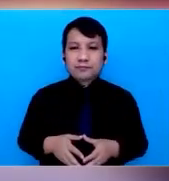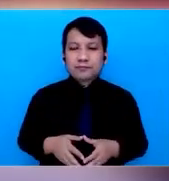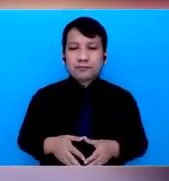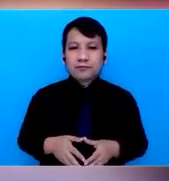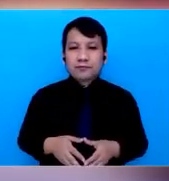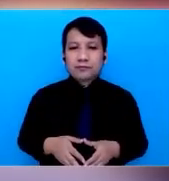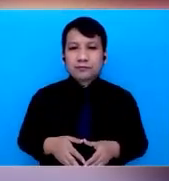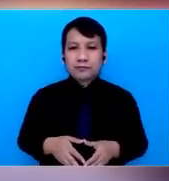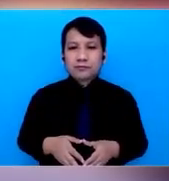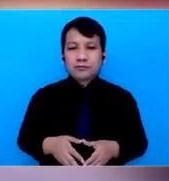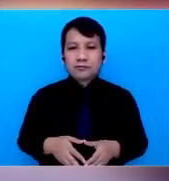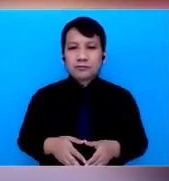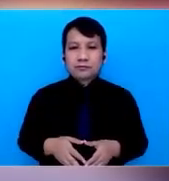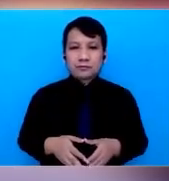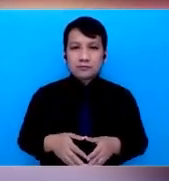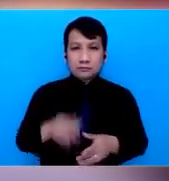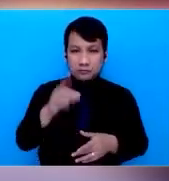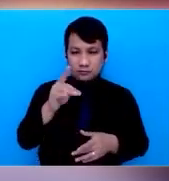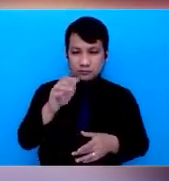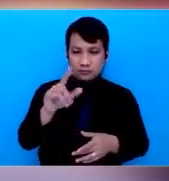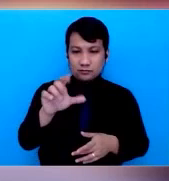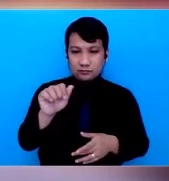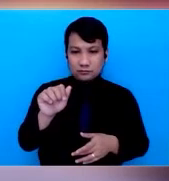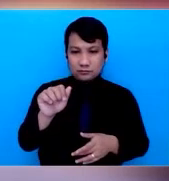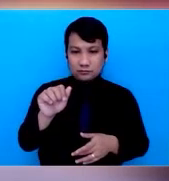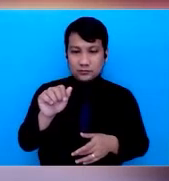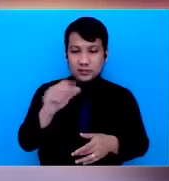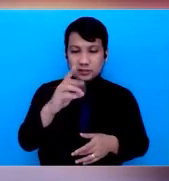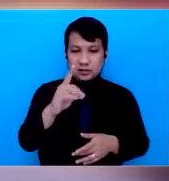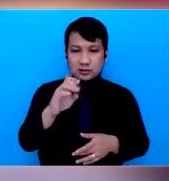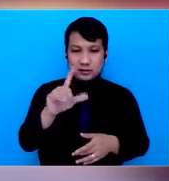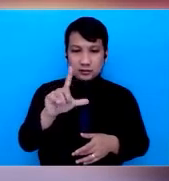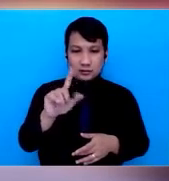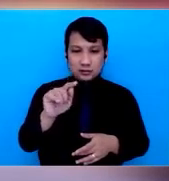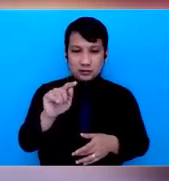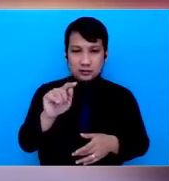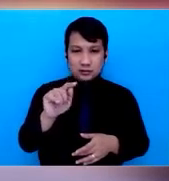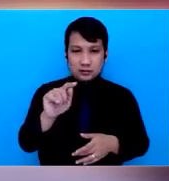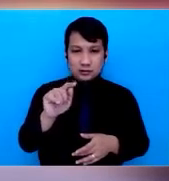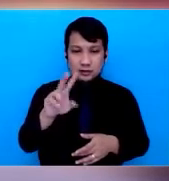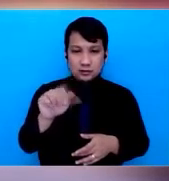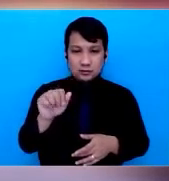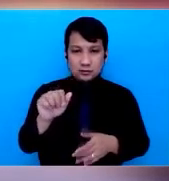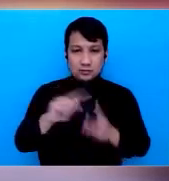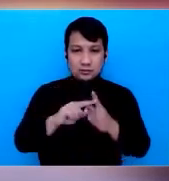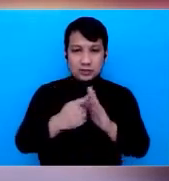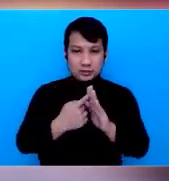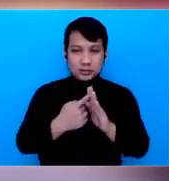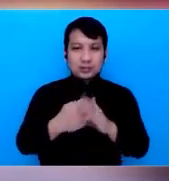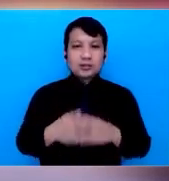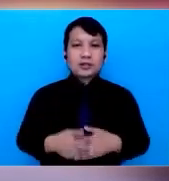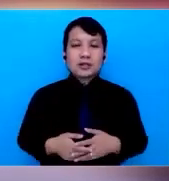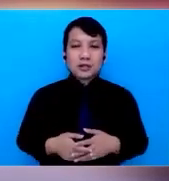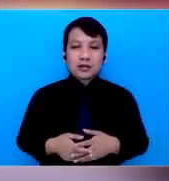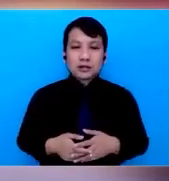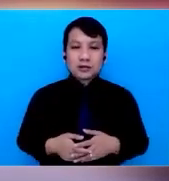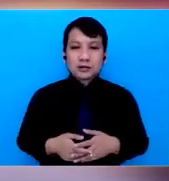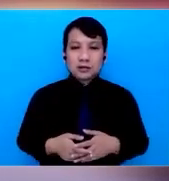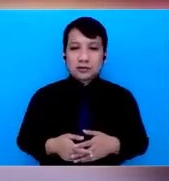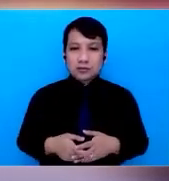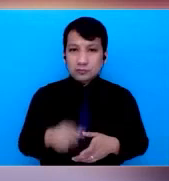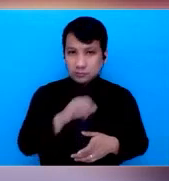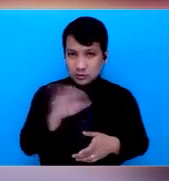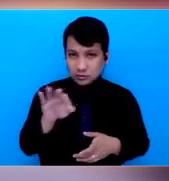Delta various variant of the COVID-19 is only an introduction. If you keep on